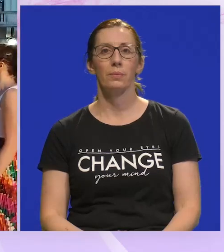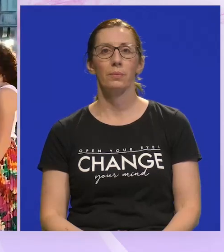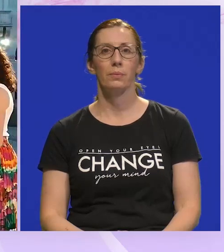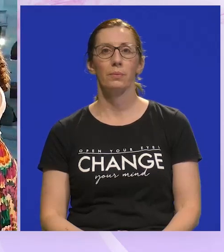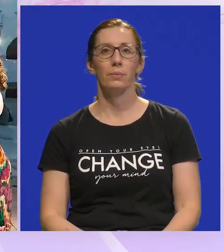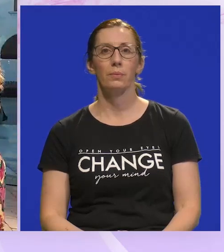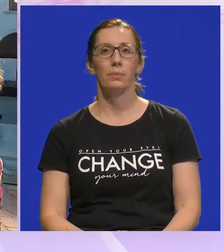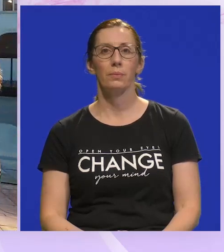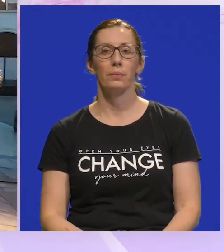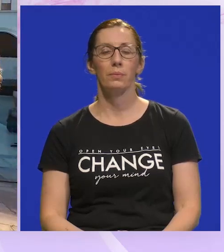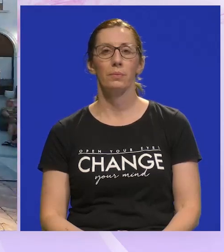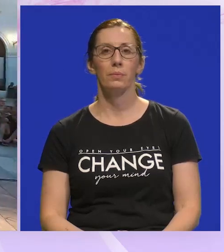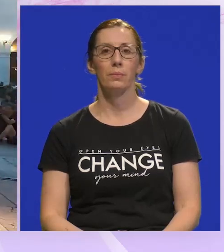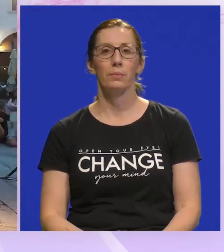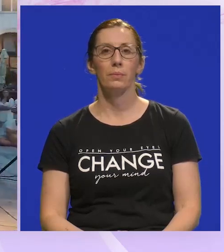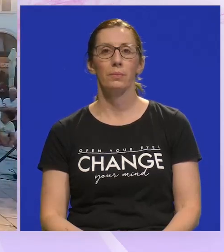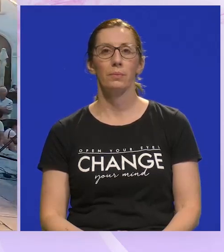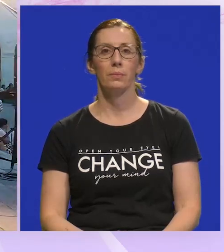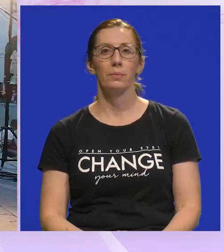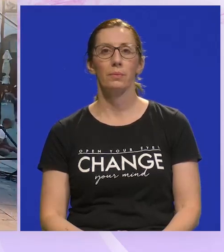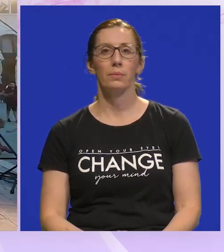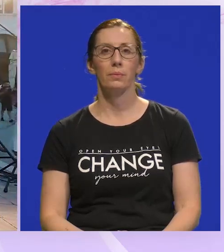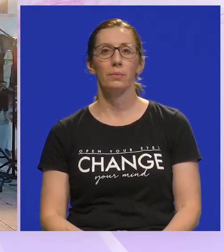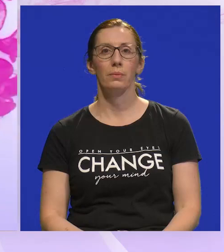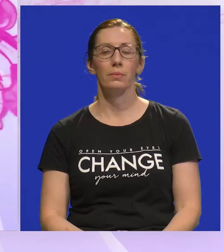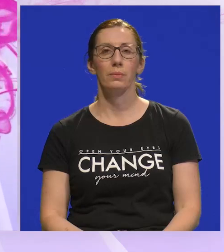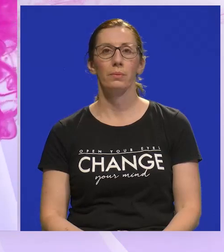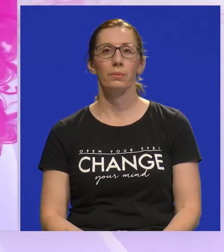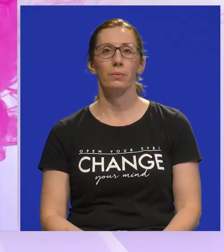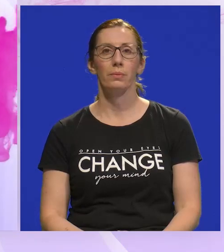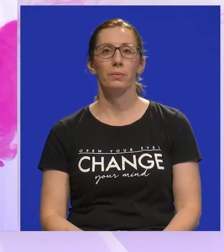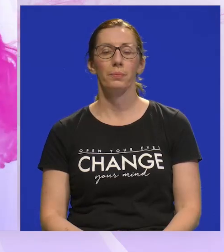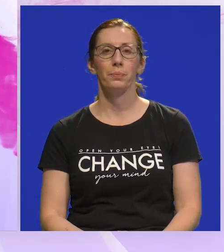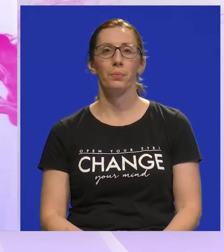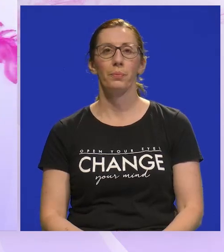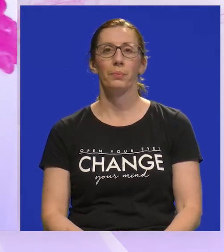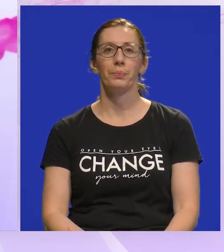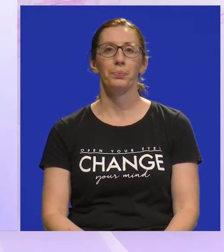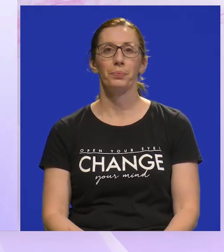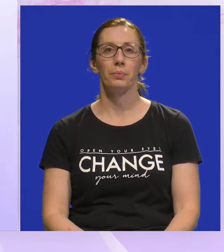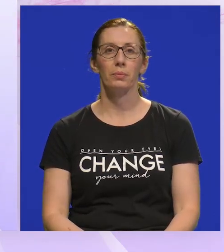kantjam, opiva, viva, viva, viva.